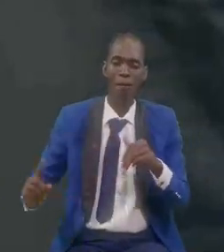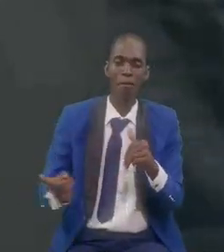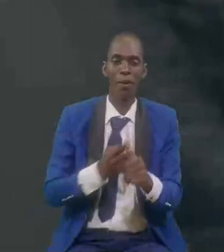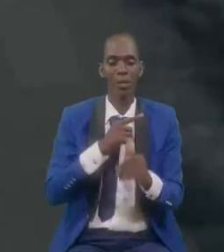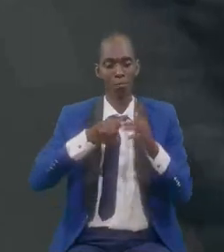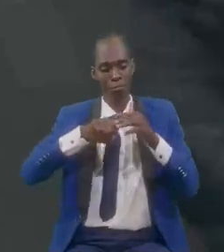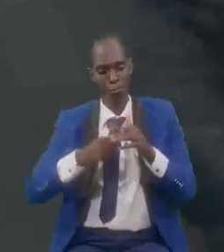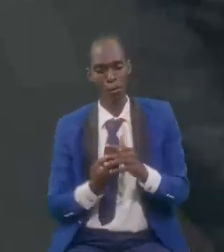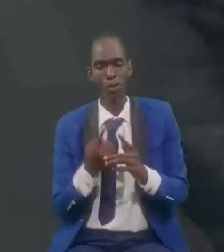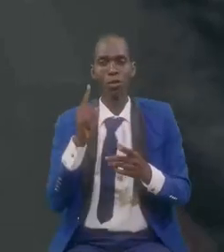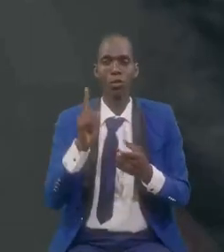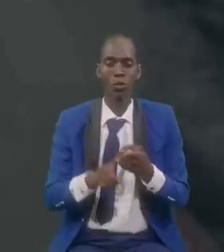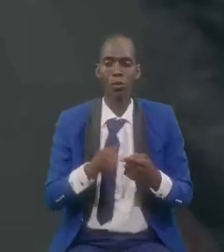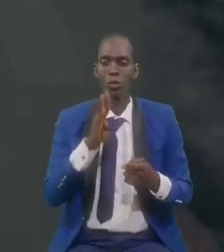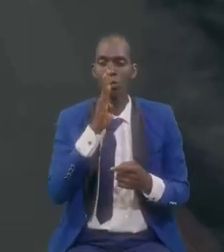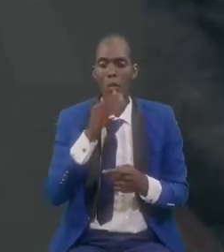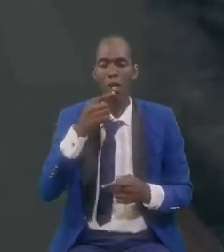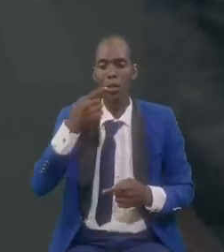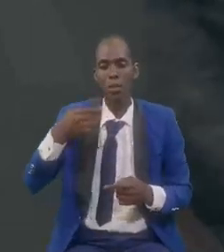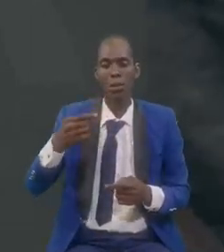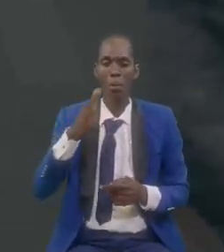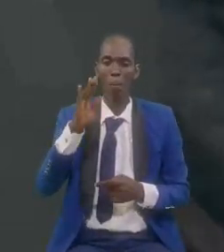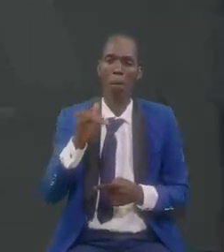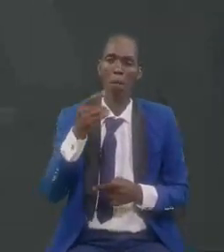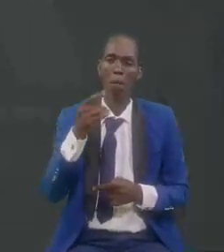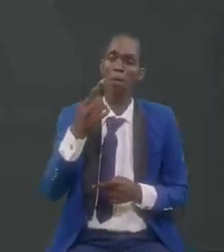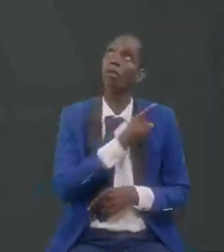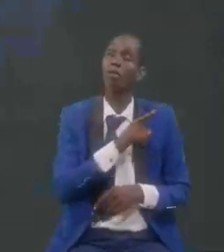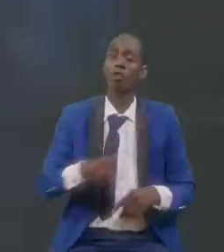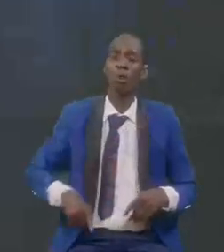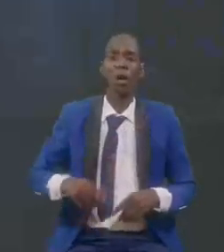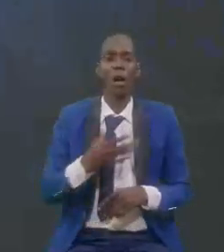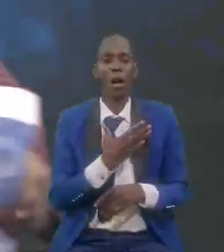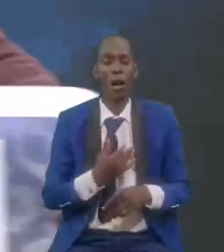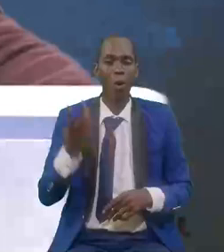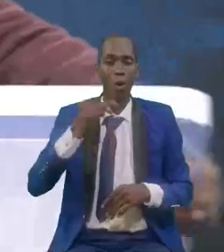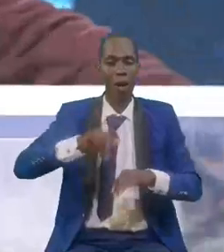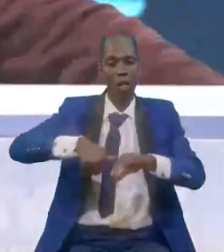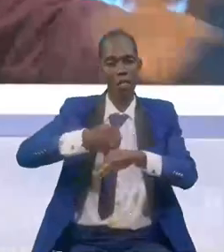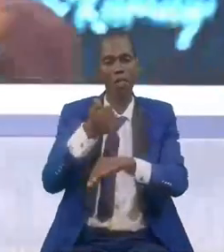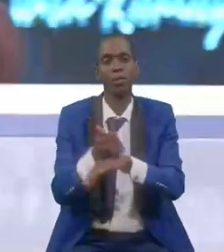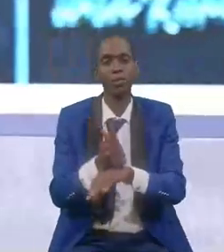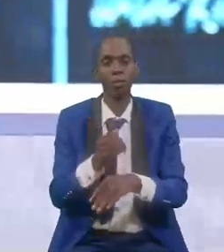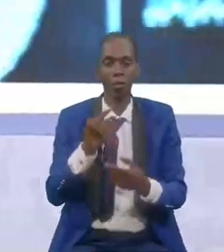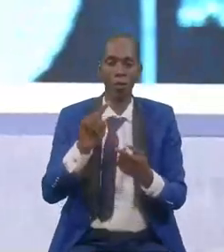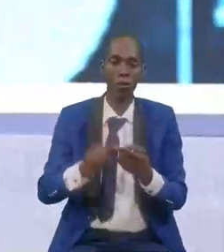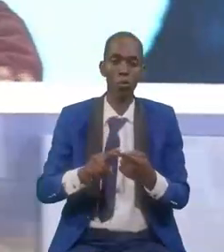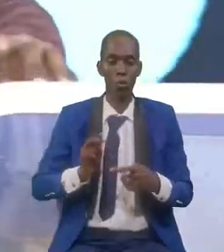qui annoncé d'abord par le Seigneur, nous a été confirmé par ceux qui